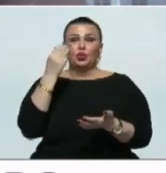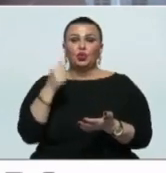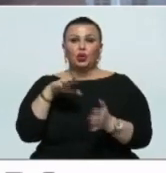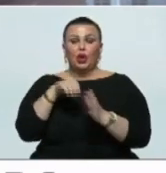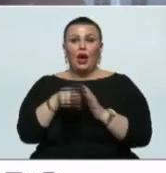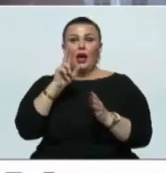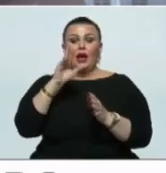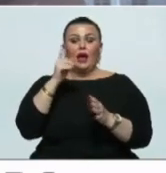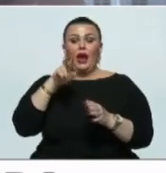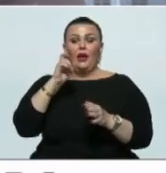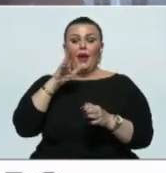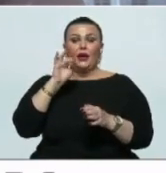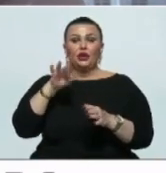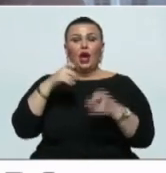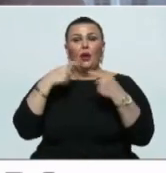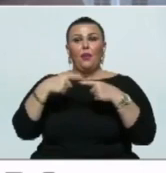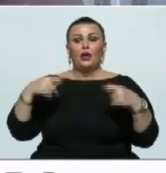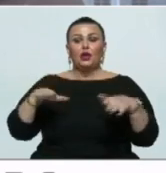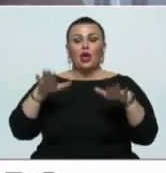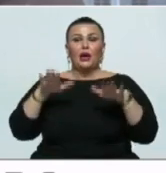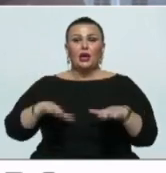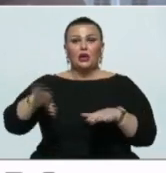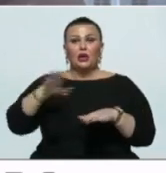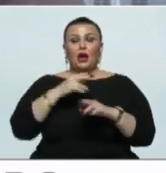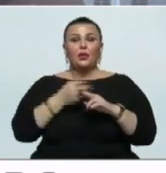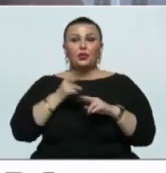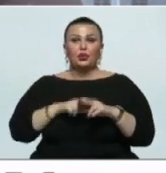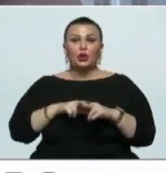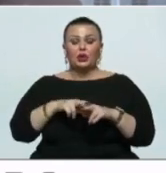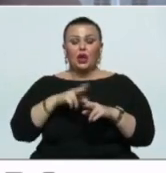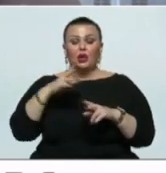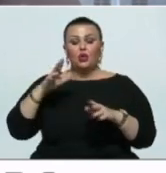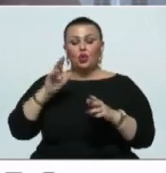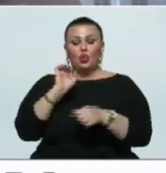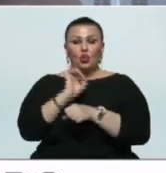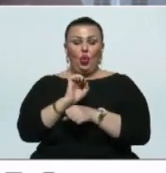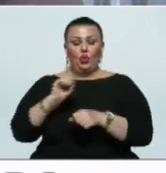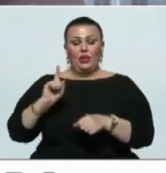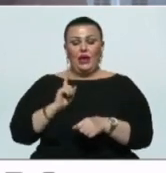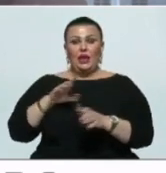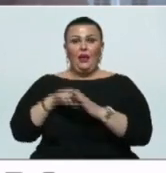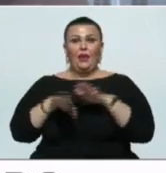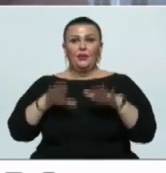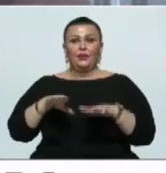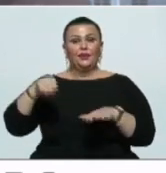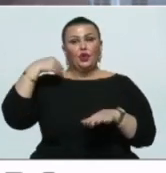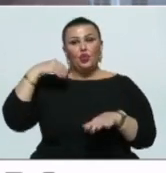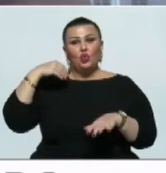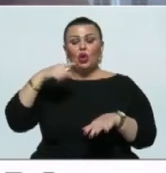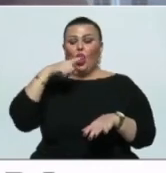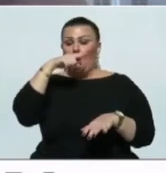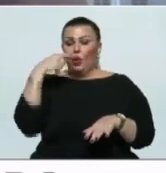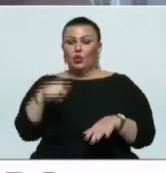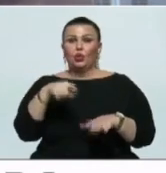gösterebilir, Kelbeçeri veya daha başka yerleri. Burada bir gözetleme merkezi olacak. Türk ve Rus askerleri burada